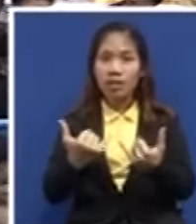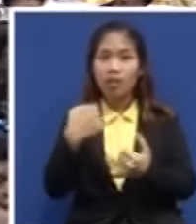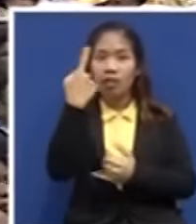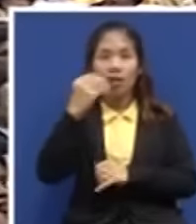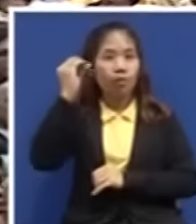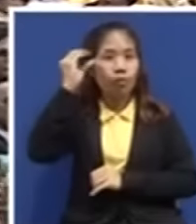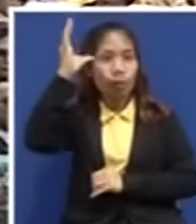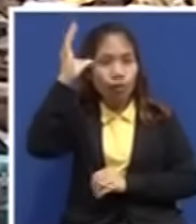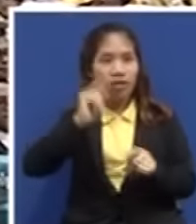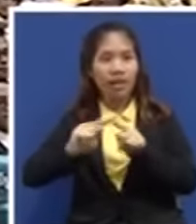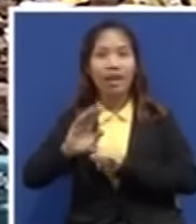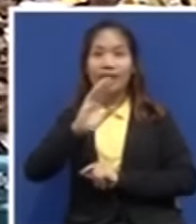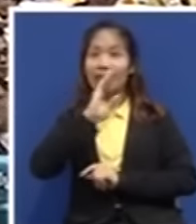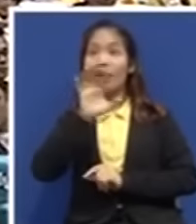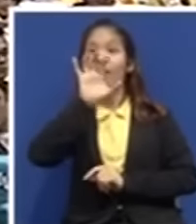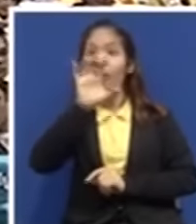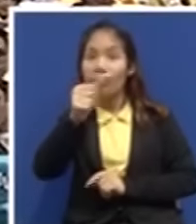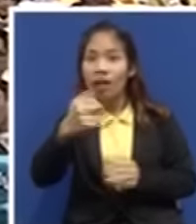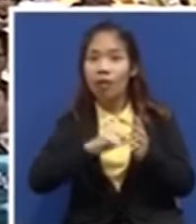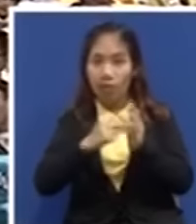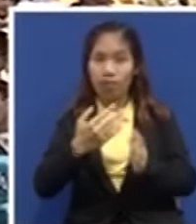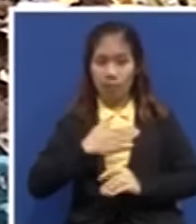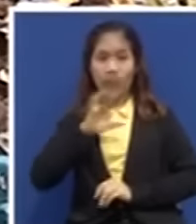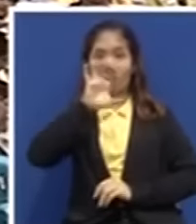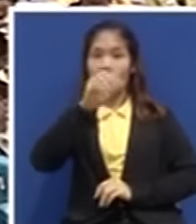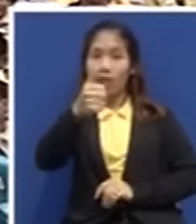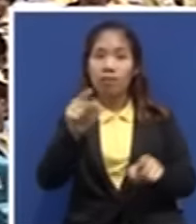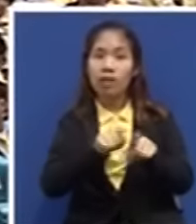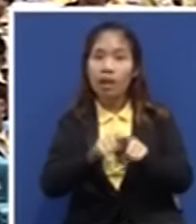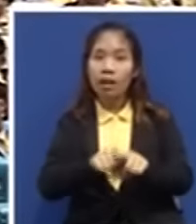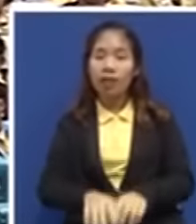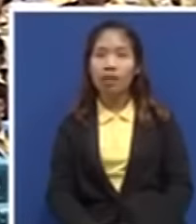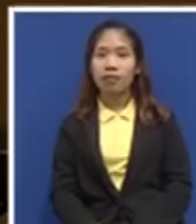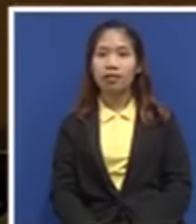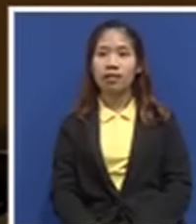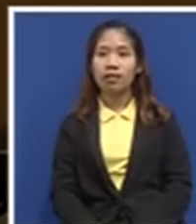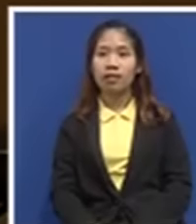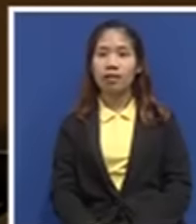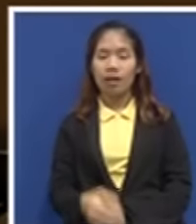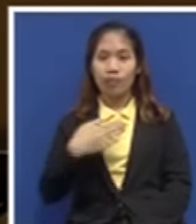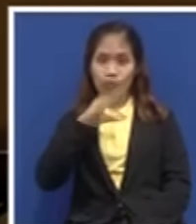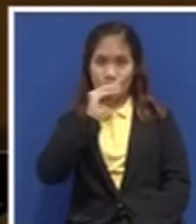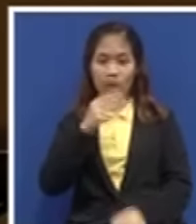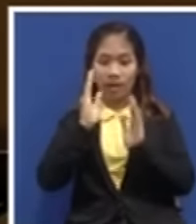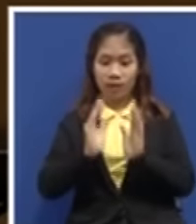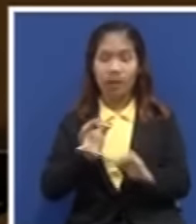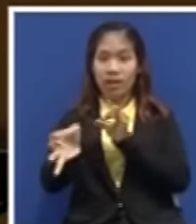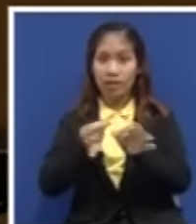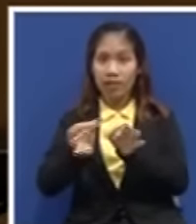ท่านประธานถ้าให้ตะโกนพูดได้ผมตะโกนได้เหมือนกันนะท่านประธานครับ ผมไม่ได้ตะโกนครับ ไม่ผมบอกถ้าพูดอภิปรายตะโกนพูดได้ผ